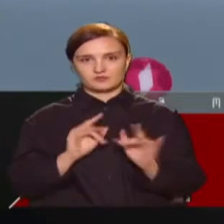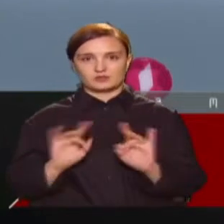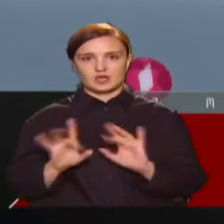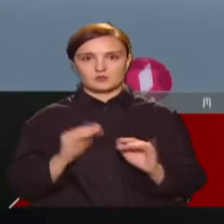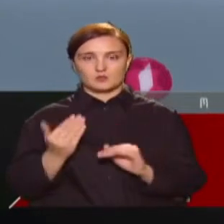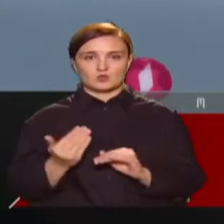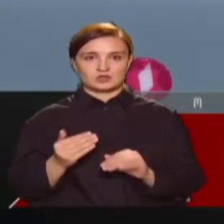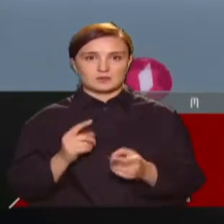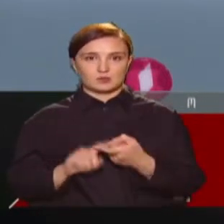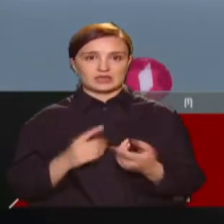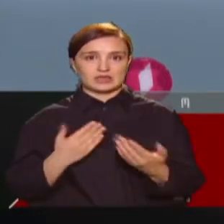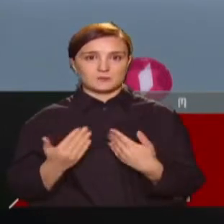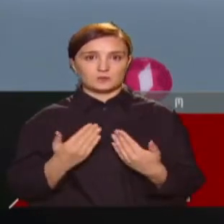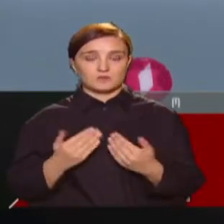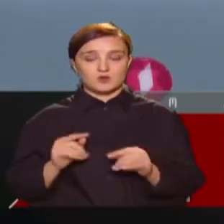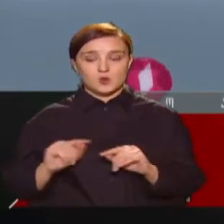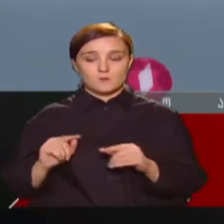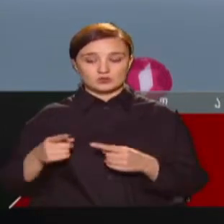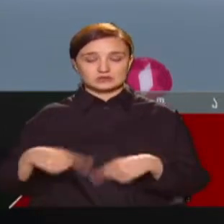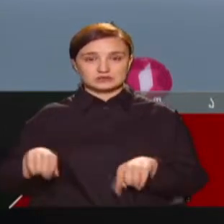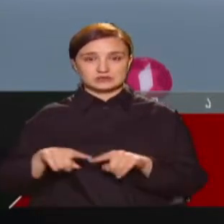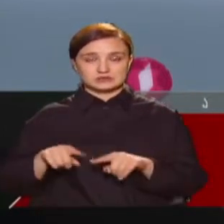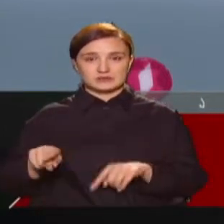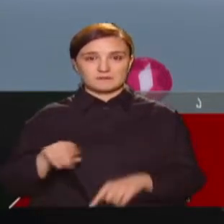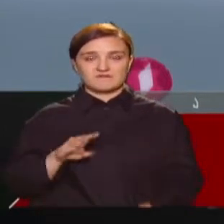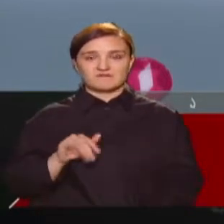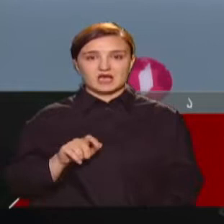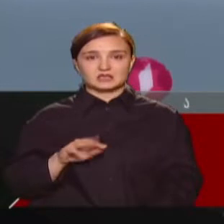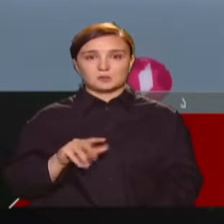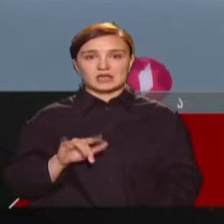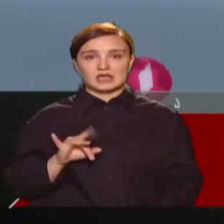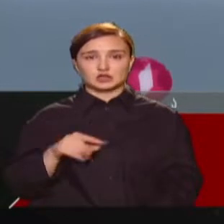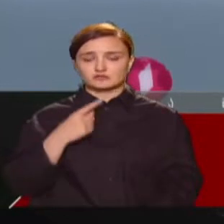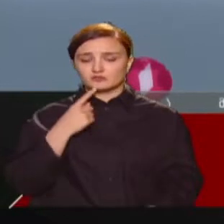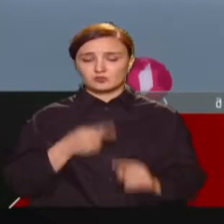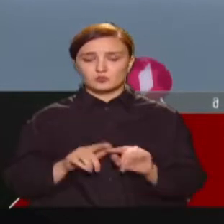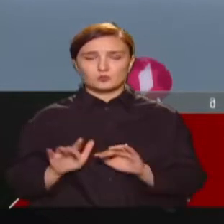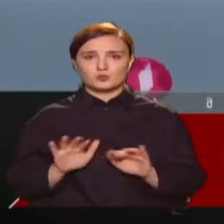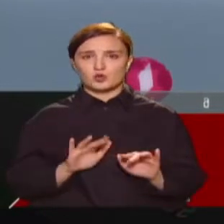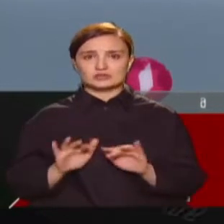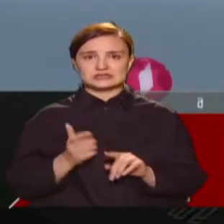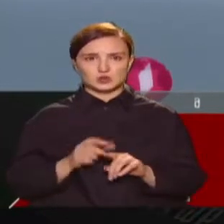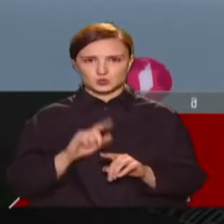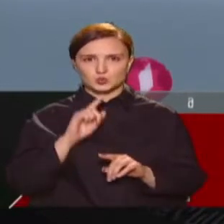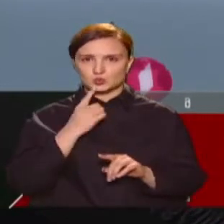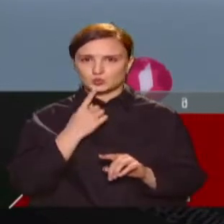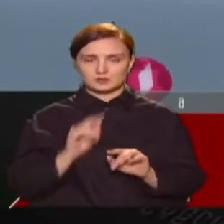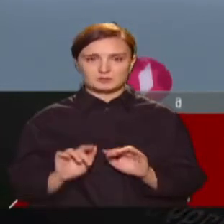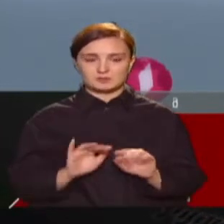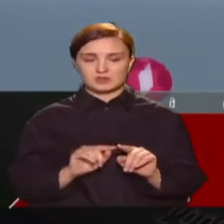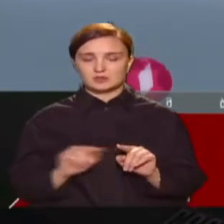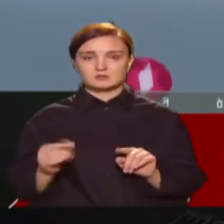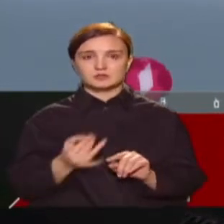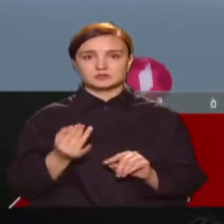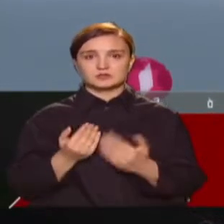რომელიც თქვა ჩართულია, მაგალითისთვის ვახტანგ მეგრელიშვილს მოვიყვან, მანაც განაცხადა, რომ ეს პროცესი საკმაოდ რთულად მიმდინარეობს.